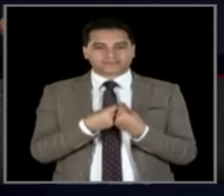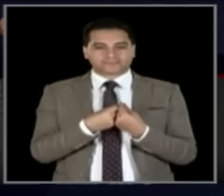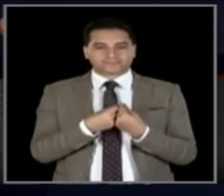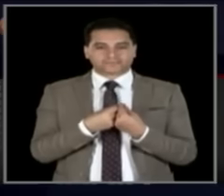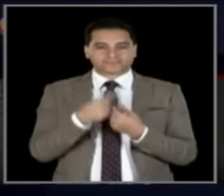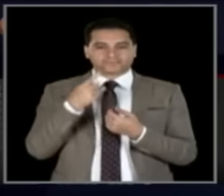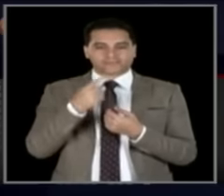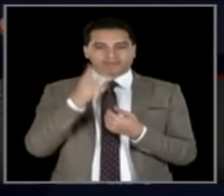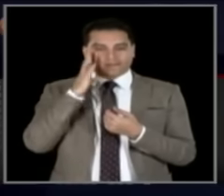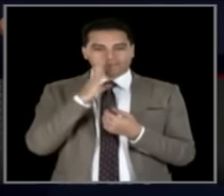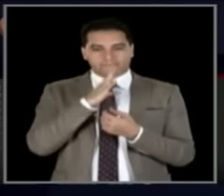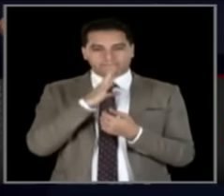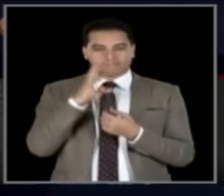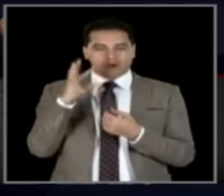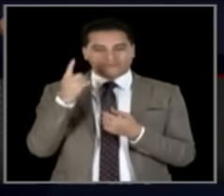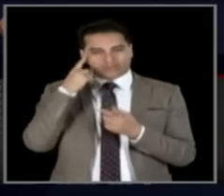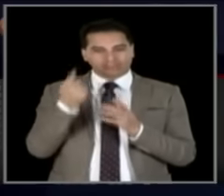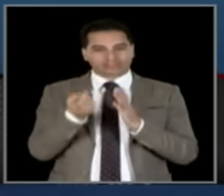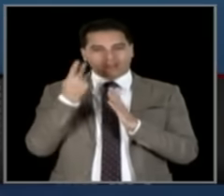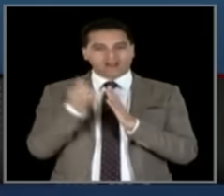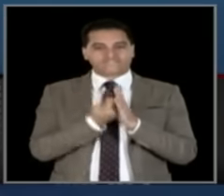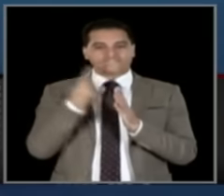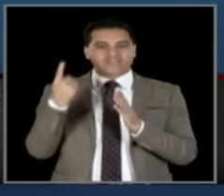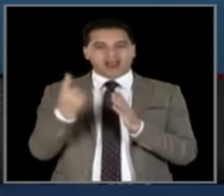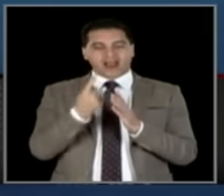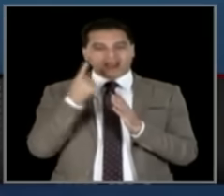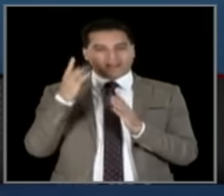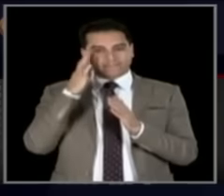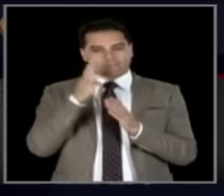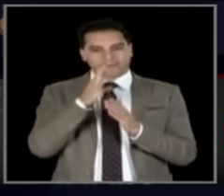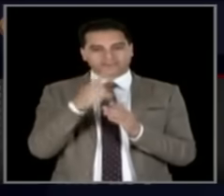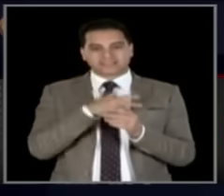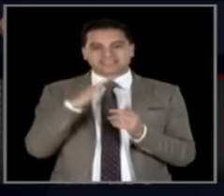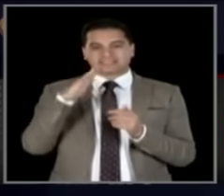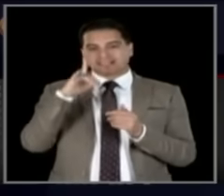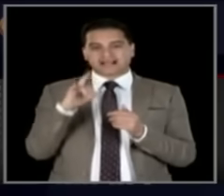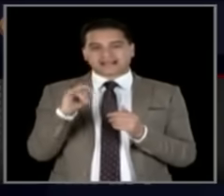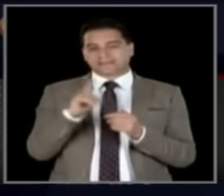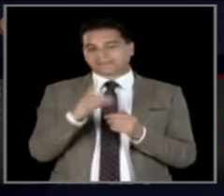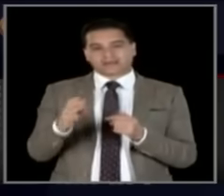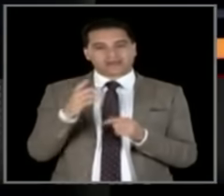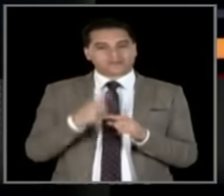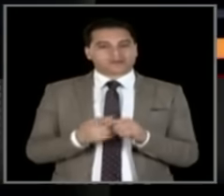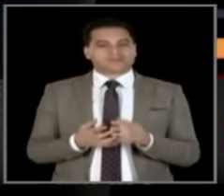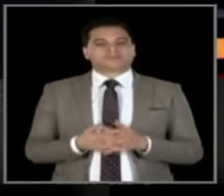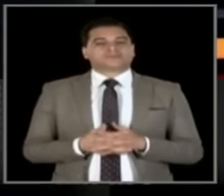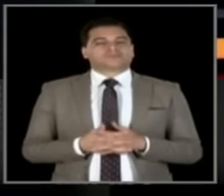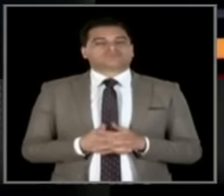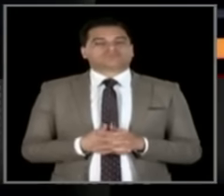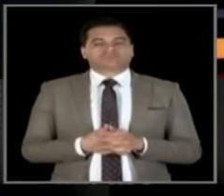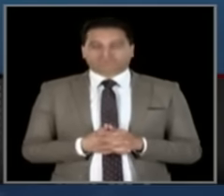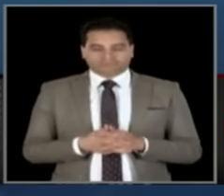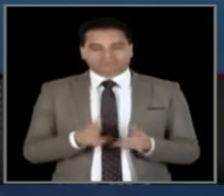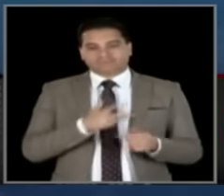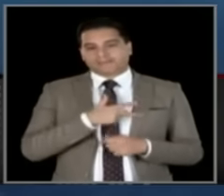للتراث الثقافي العالمي. سليم الثالث. ولا سليم خالص. محمد الفاتح.